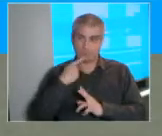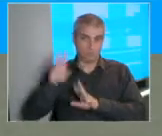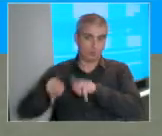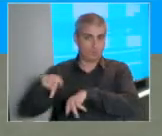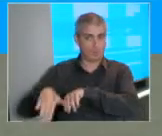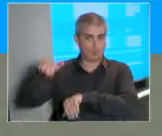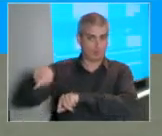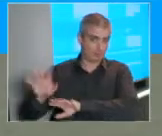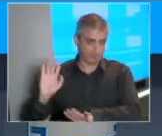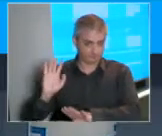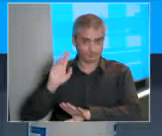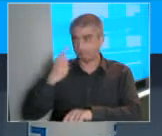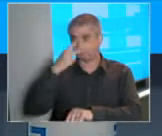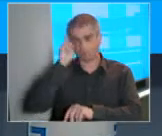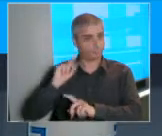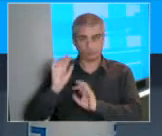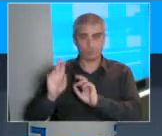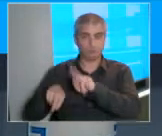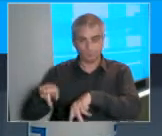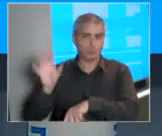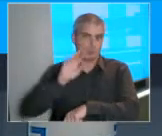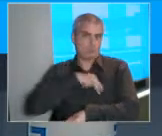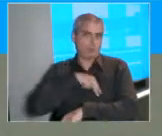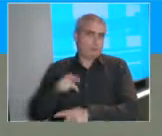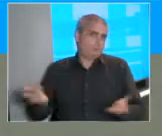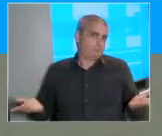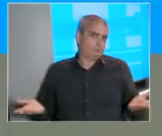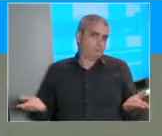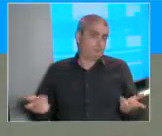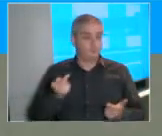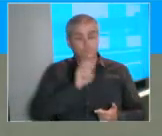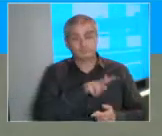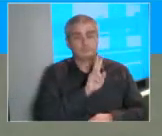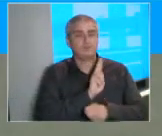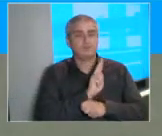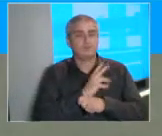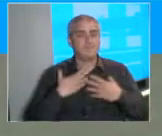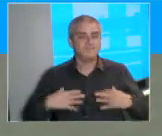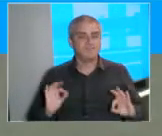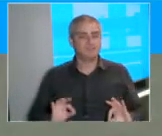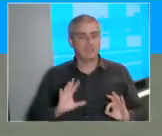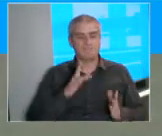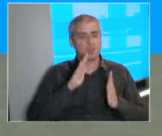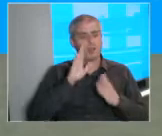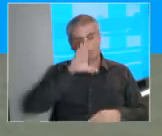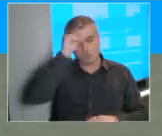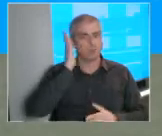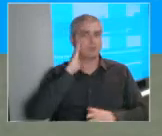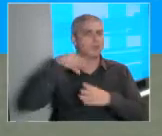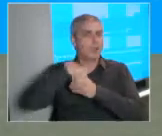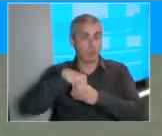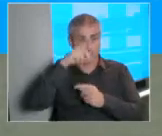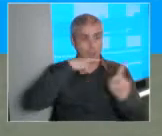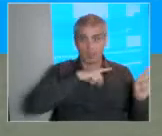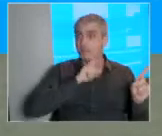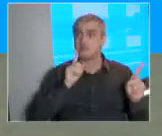מגדל אותו, אוקיי? זאת אומרת, גם אם אחד ההורים לא ממש מגדל את הילד, הוא עדיין אחראי עליו. ברור. והמשמורת הפיזית, שזה אומר איפה פיזית נמצא הילד, עם